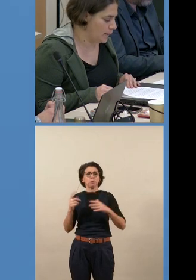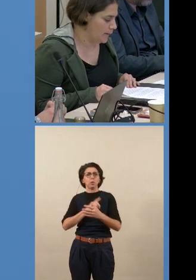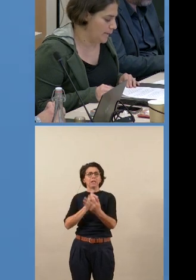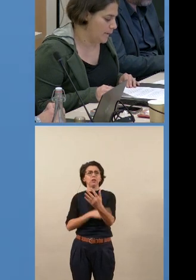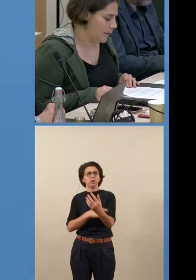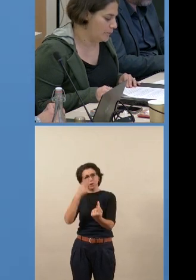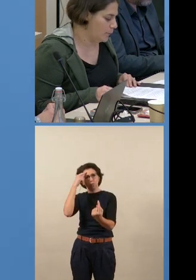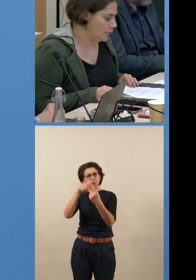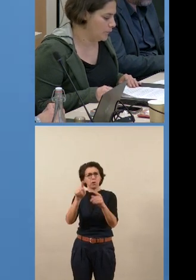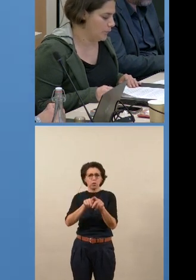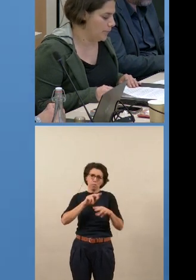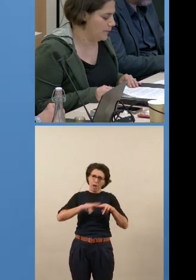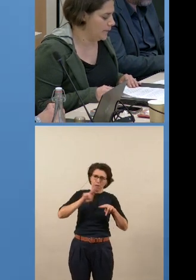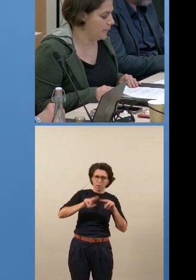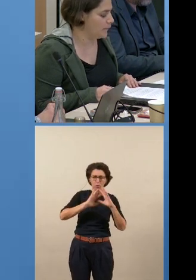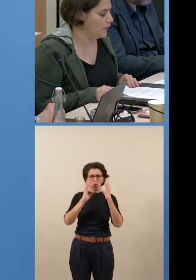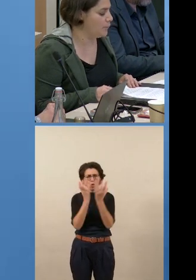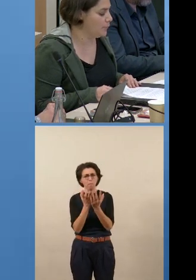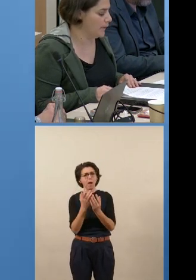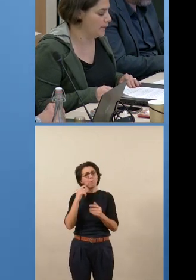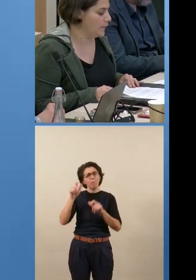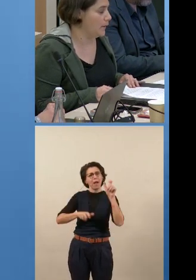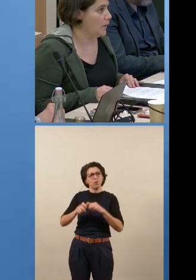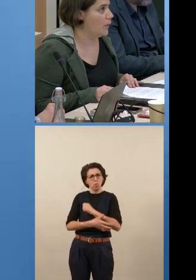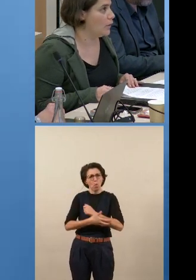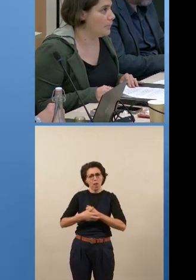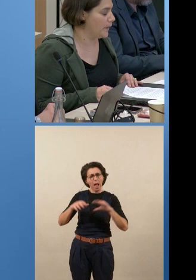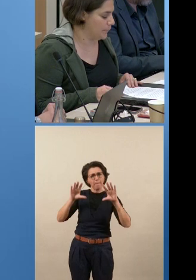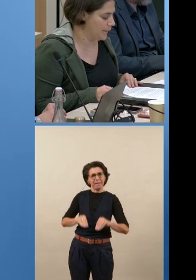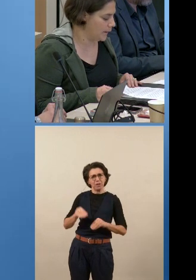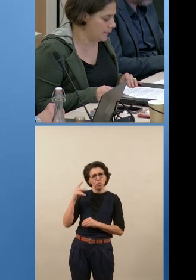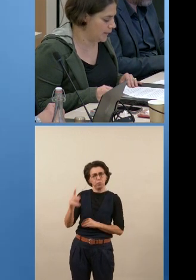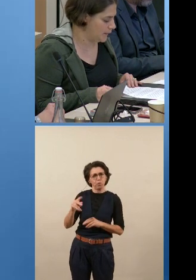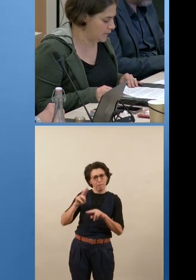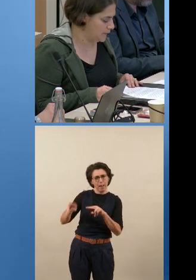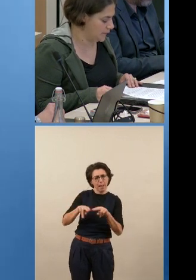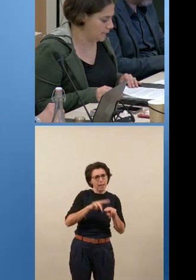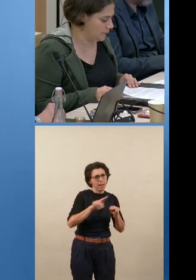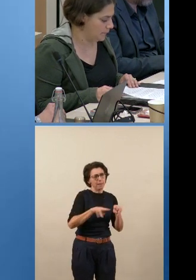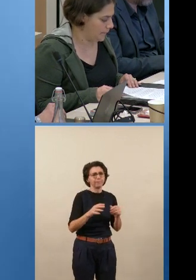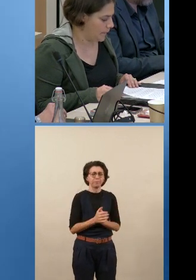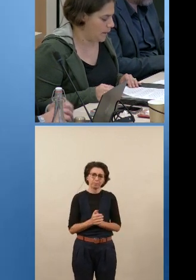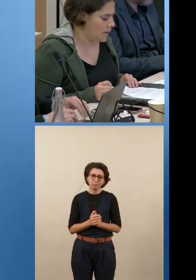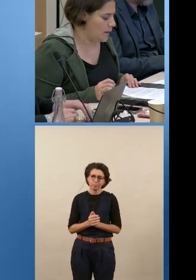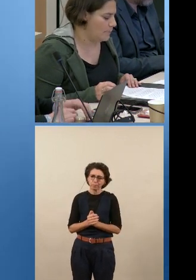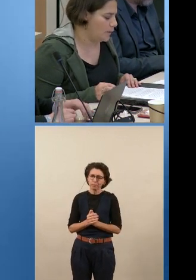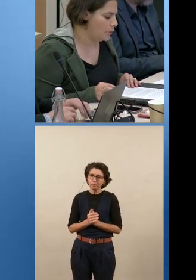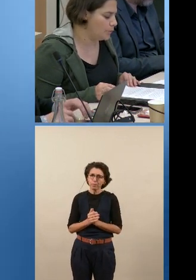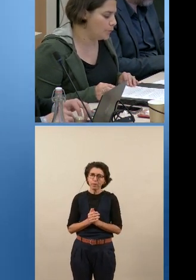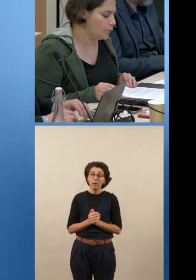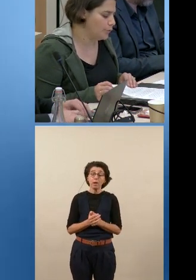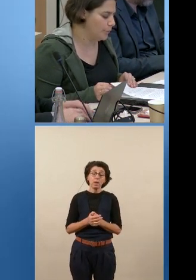globale et performante de l'habitat des personnes les plus modestes en grande précarité énergétique